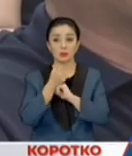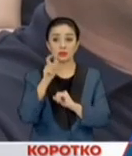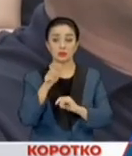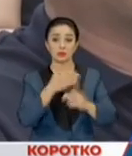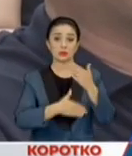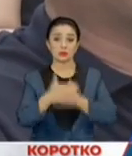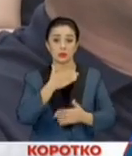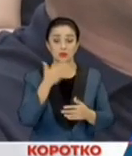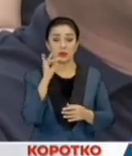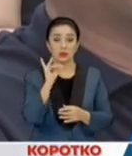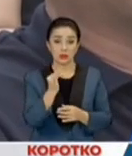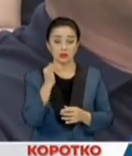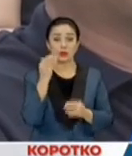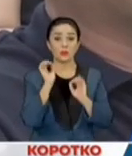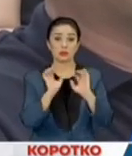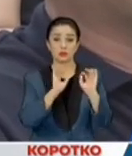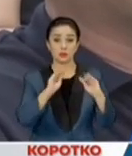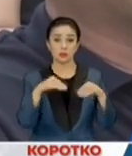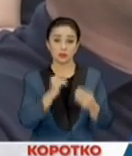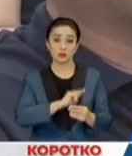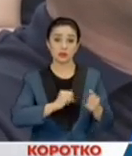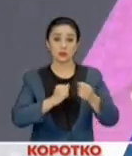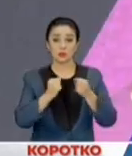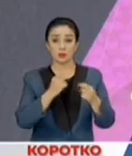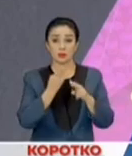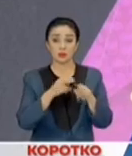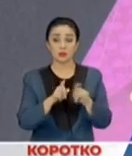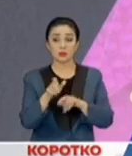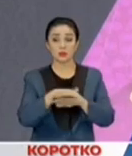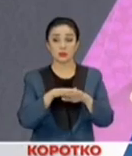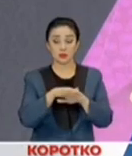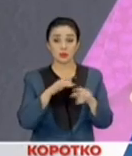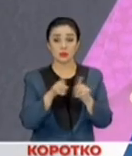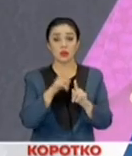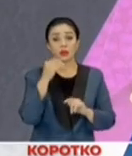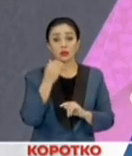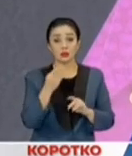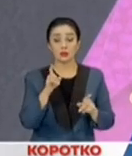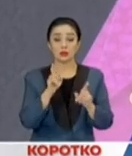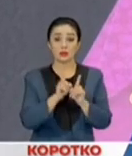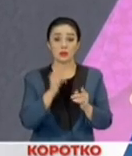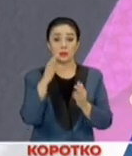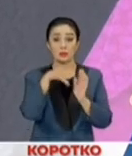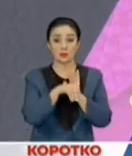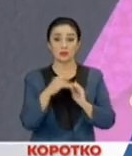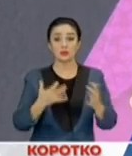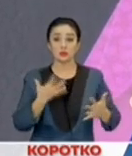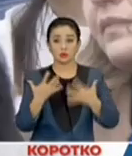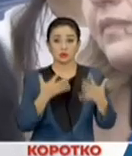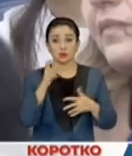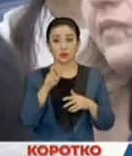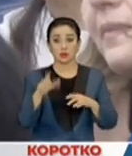с инвалидностью, а также обеспечение рабочими местами незанятого населения. Все программные концепции воодушевили